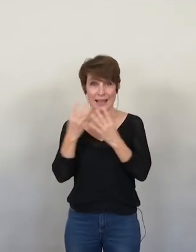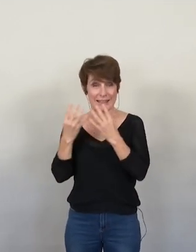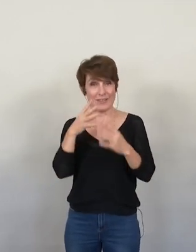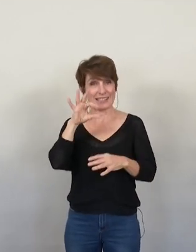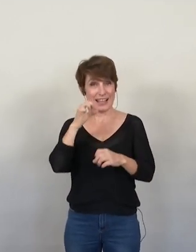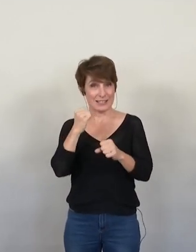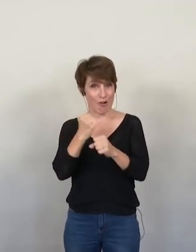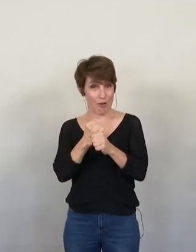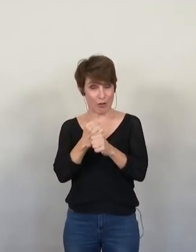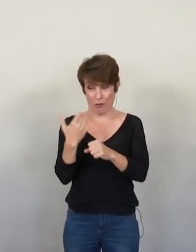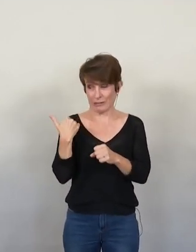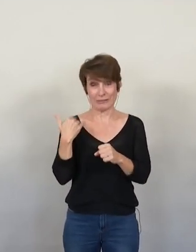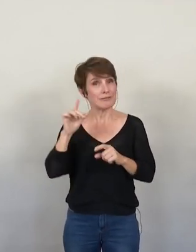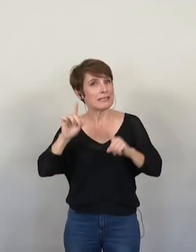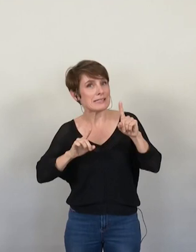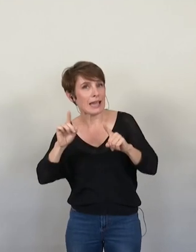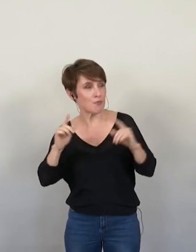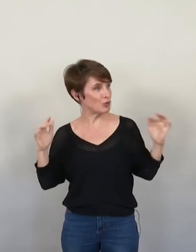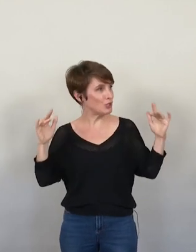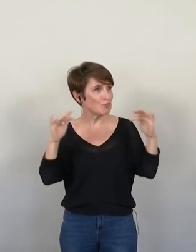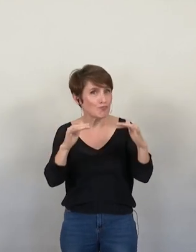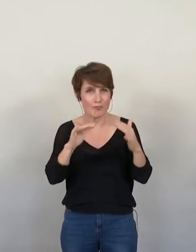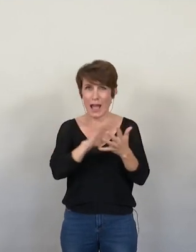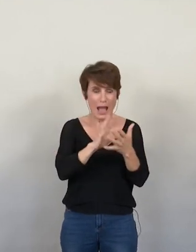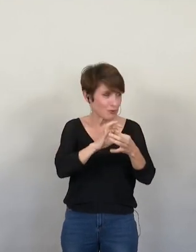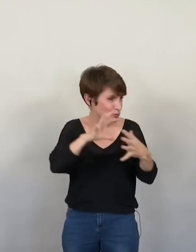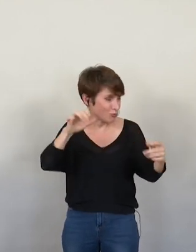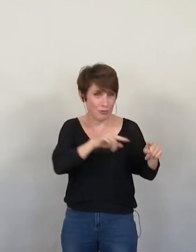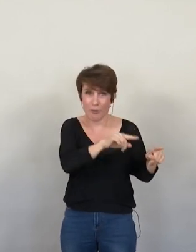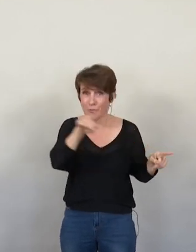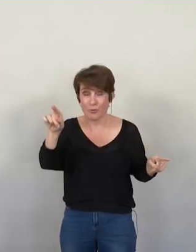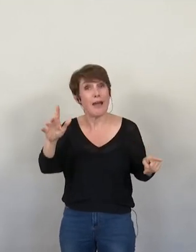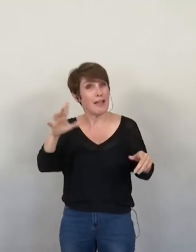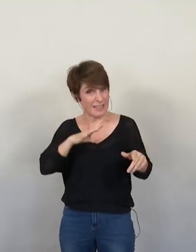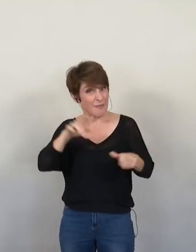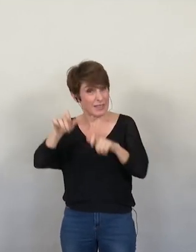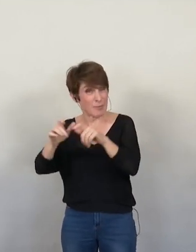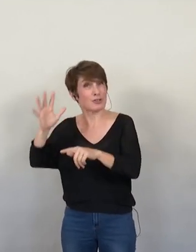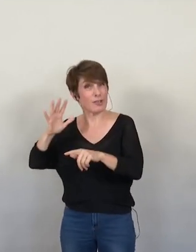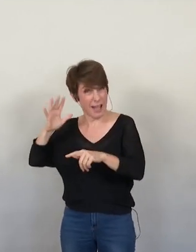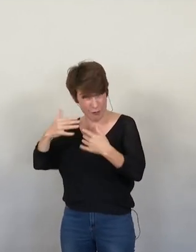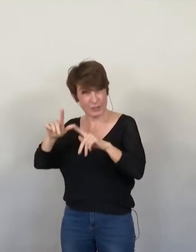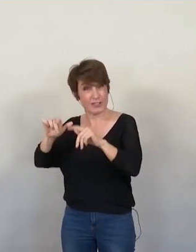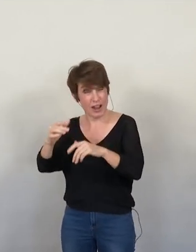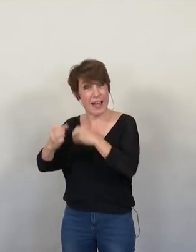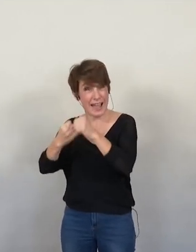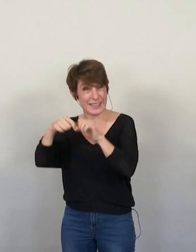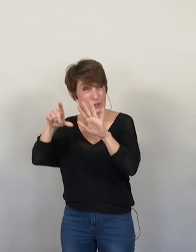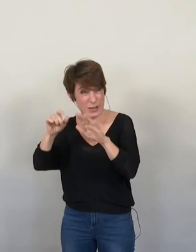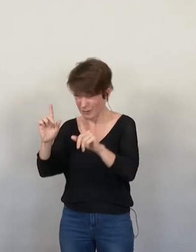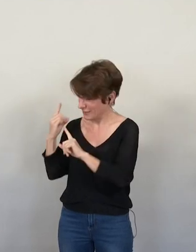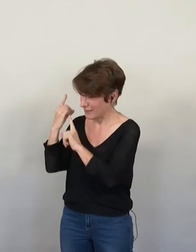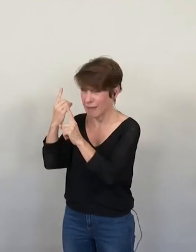intergénérationnelle puisque nous avions vraiment là des des gens qui étaient là parfois dans les années 60 déjà à la police